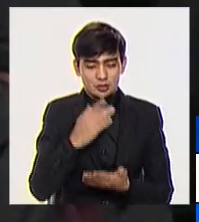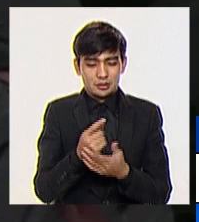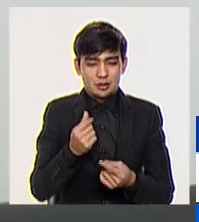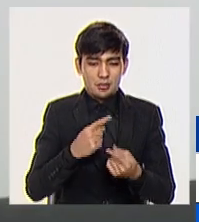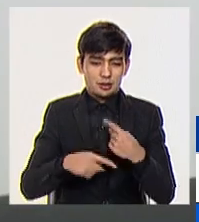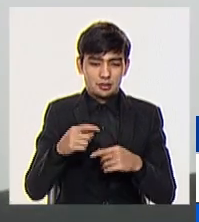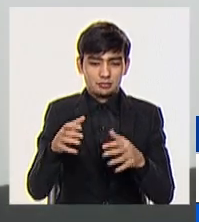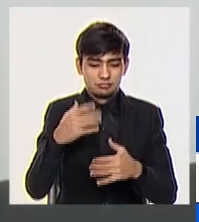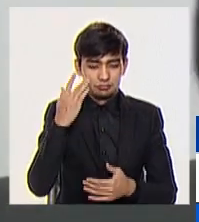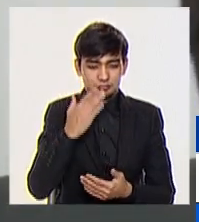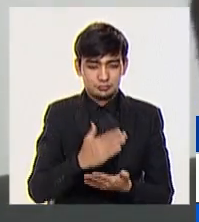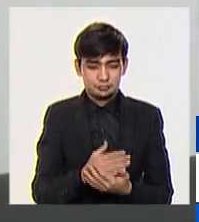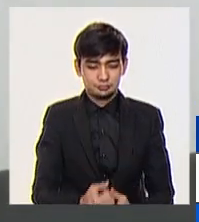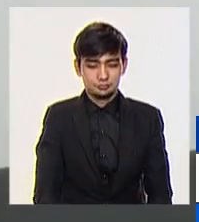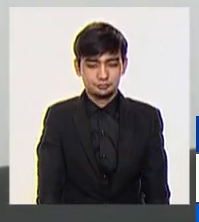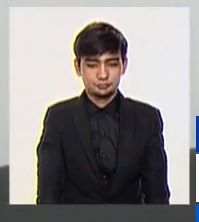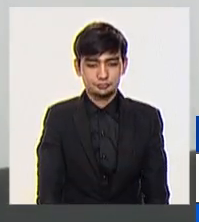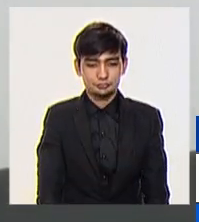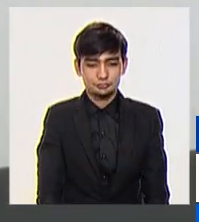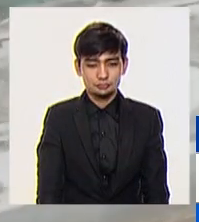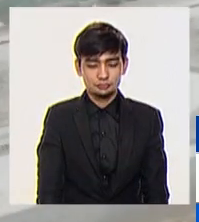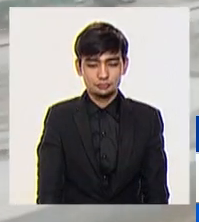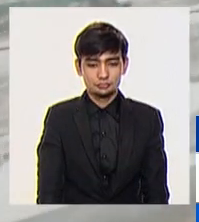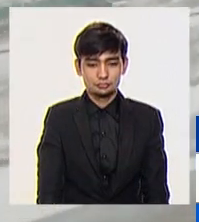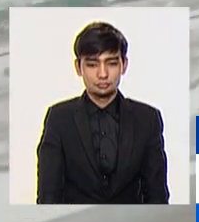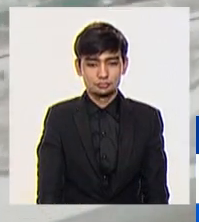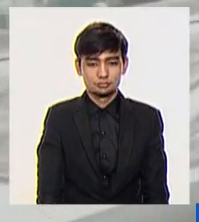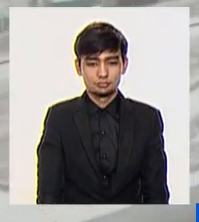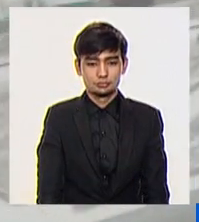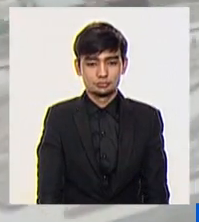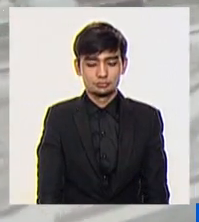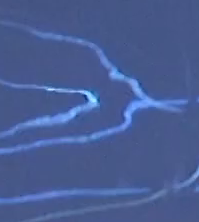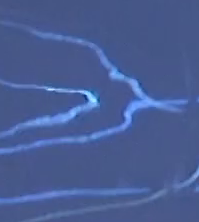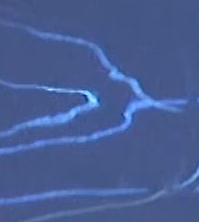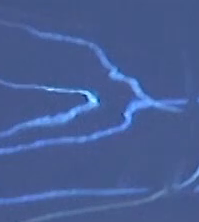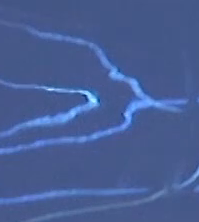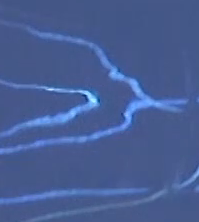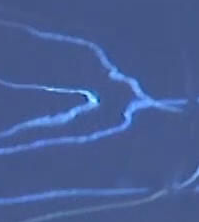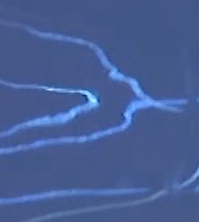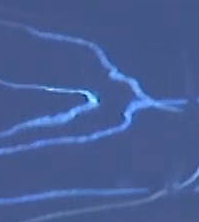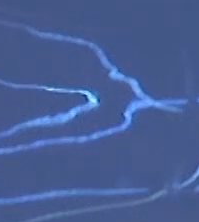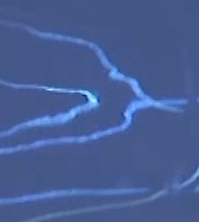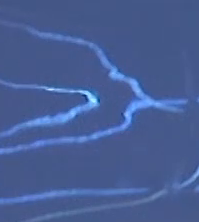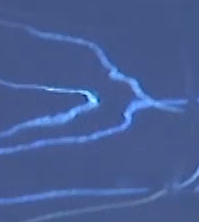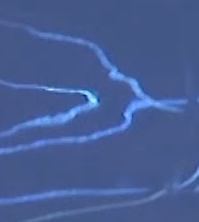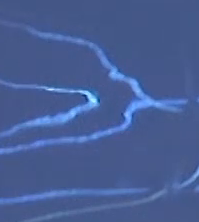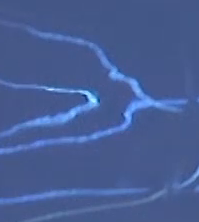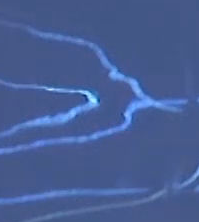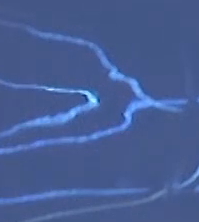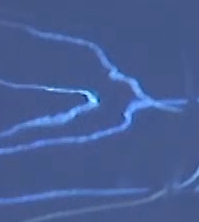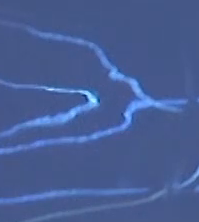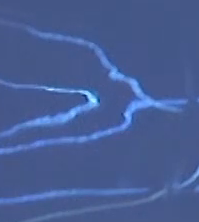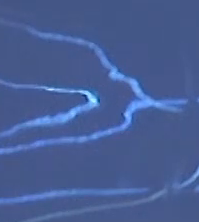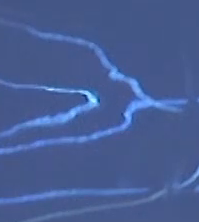қаражаттарын қайтарып алу. Жанат Молдашева, Фархат Тажбаев, Информбюро, Атырау облысы. Тікелей эфирлер, оқиға орнынан